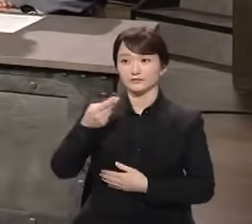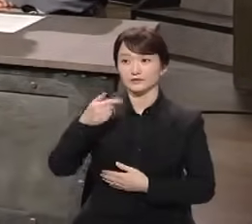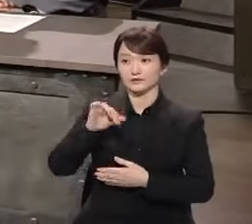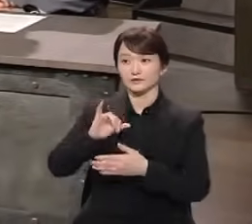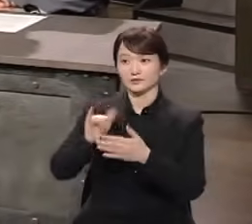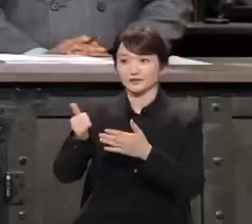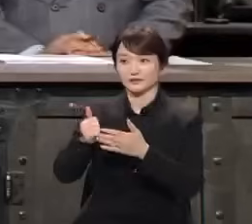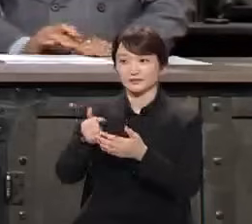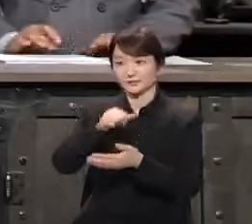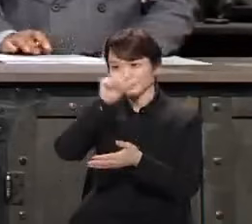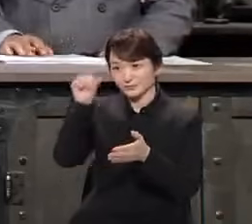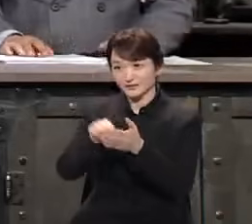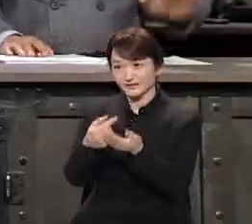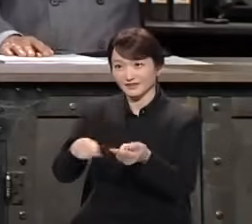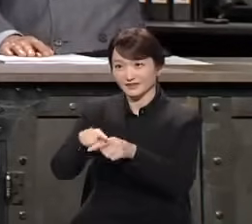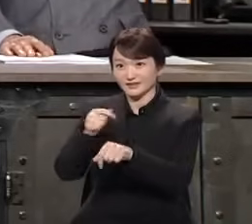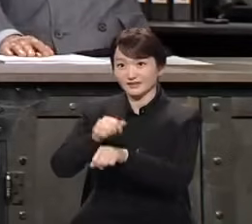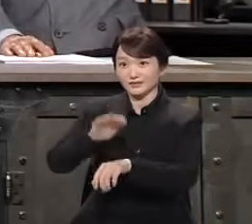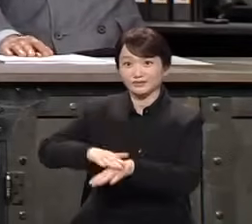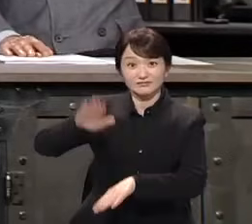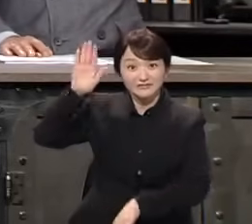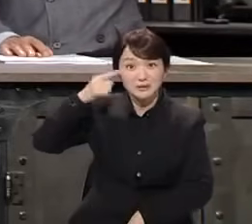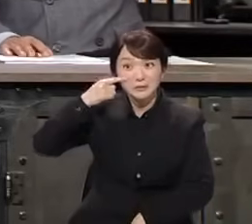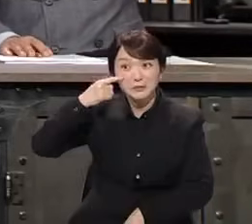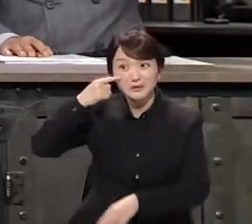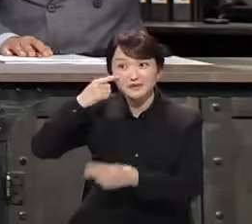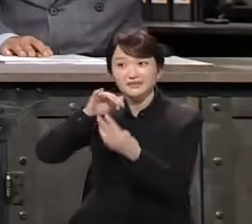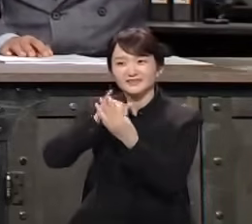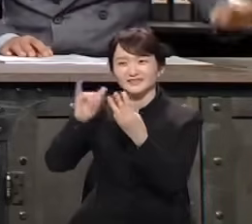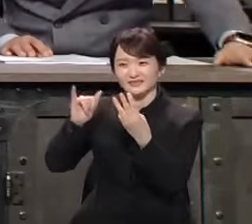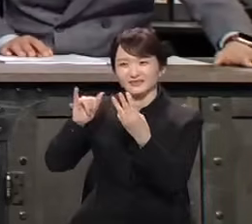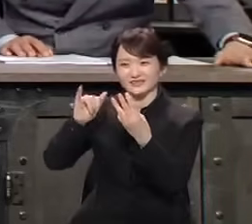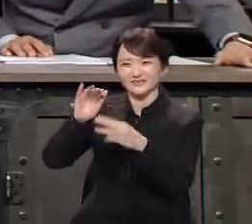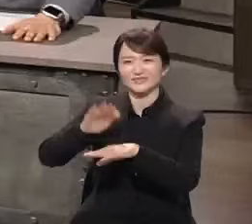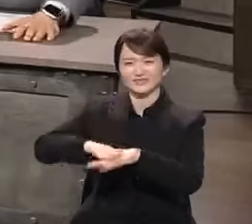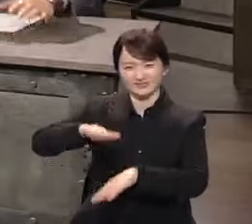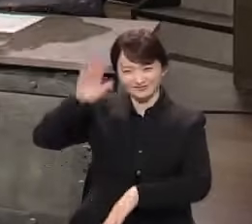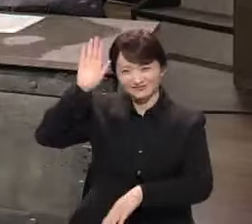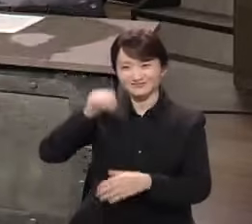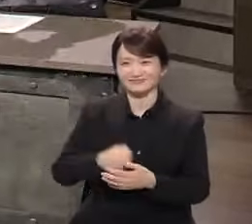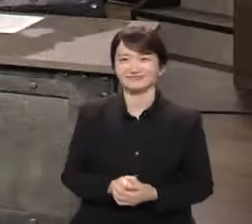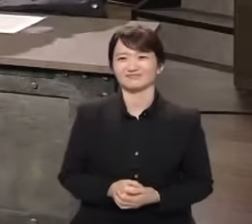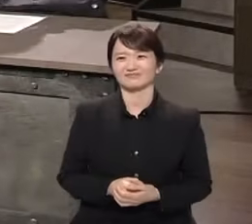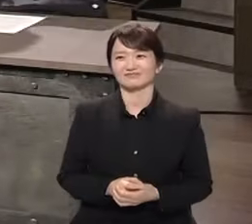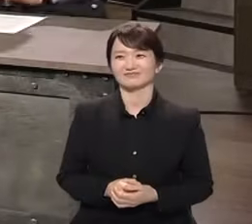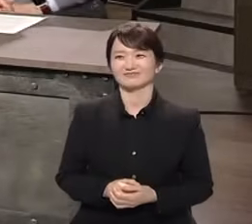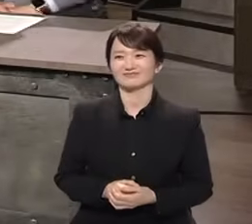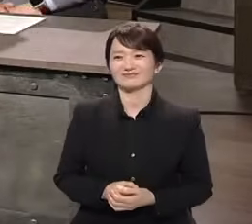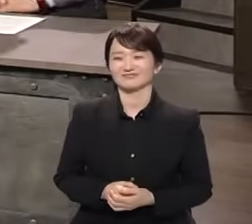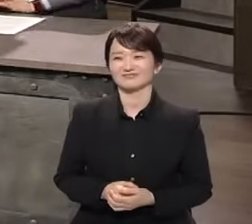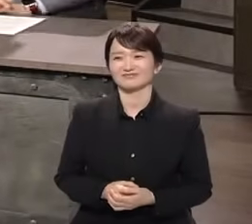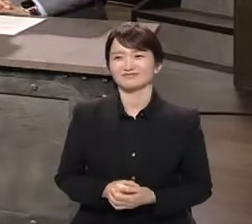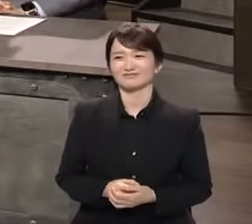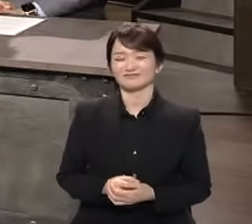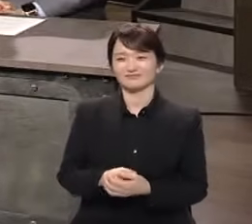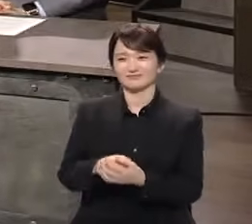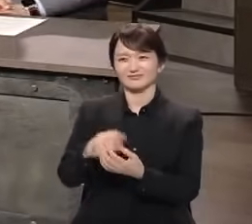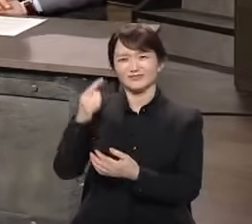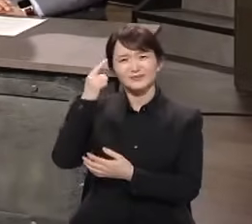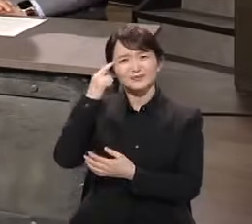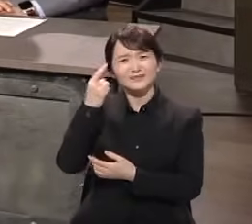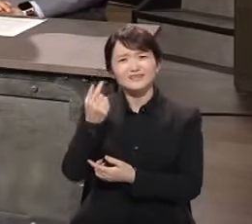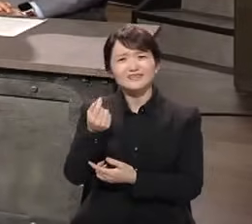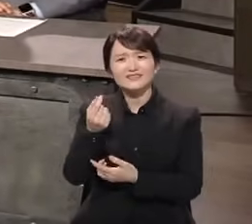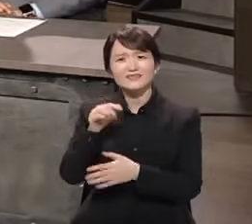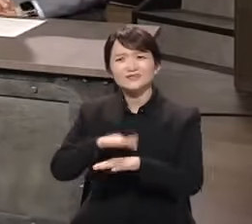평생을 함께할 것이다. 손! 이게 아, 예. 뭐 이거. 갑자기 왠지 말이죠. 이 멜랑콜리한 분위기 속에서. 이게